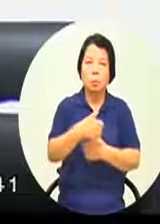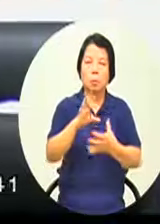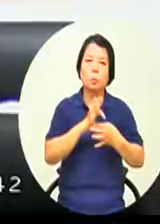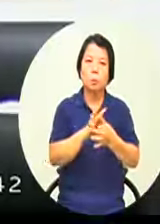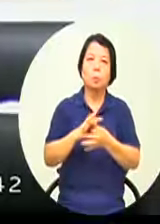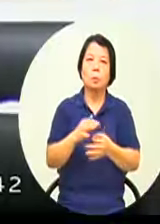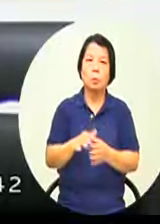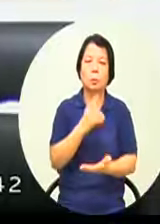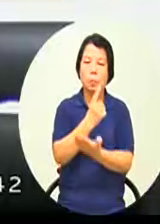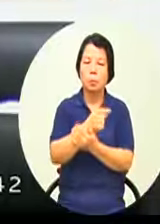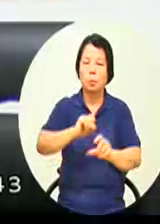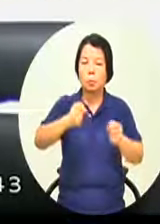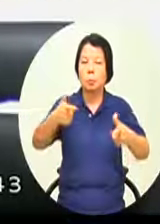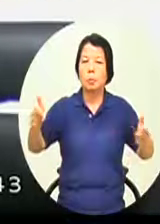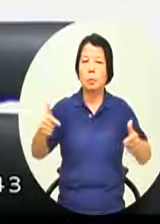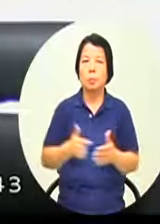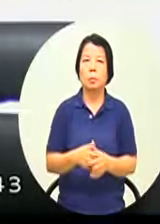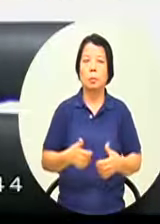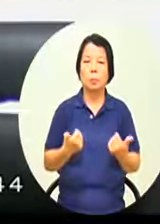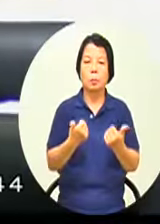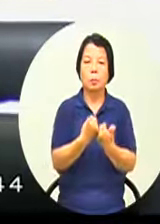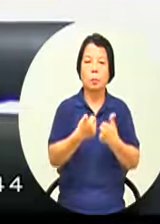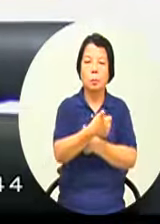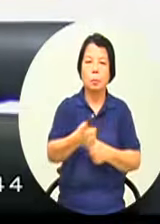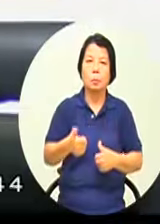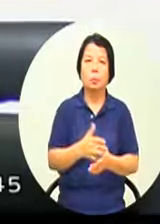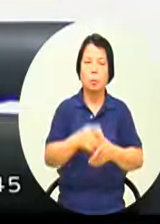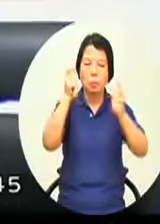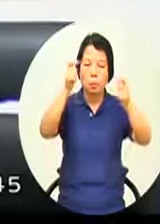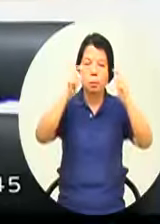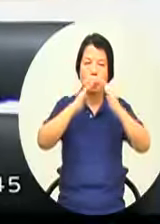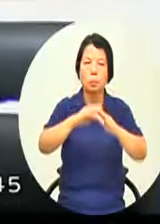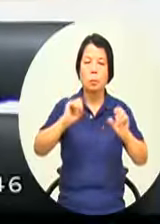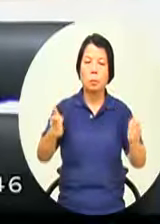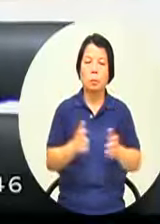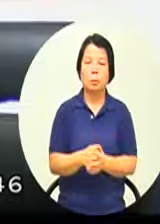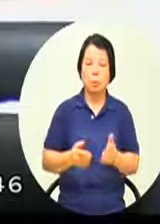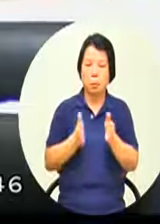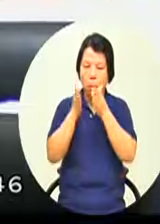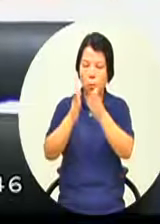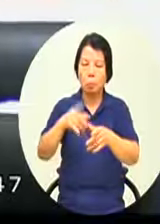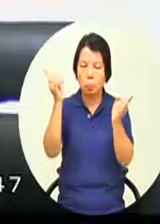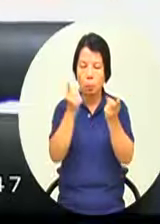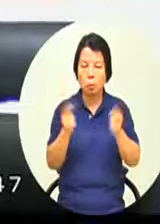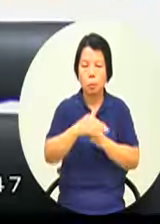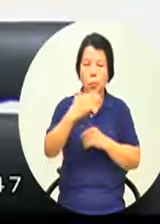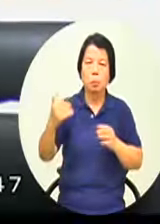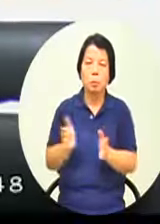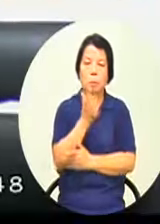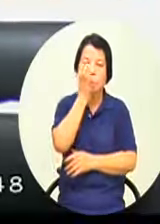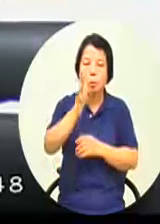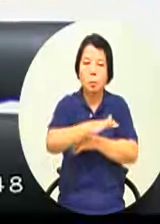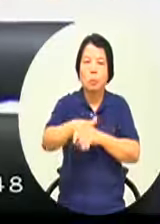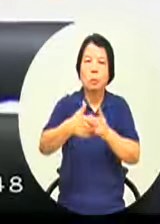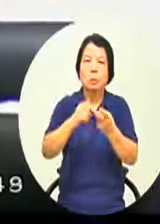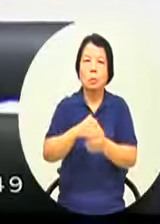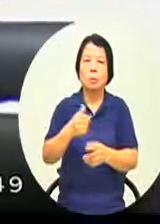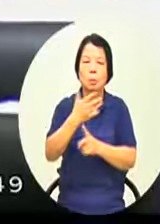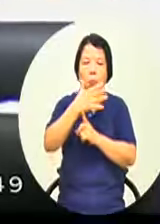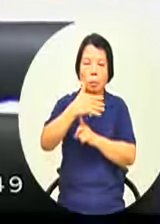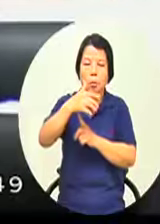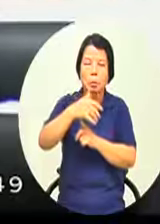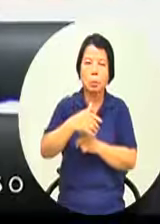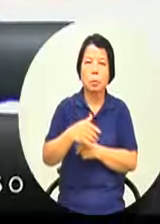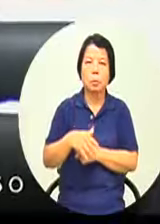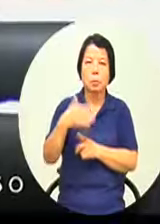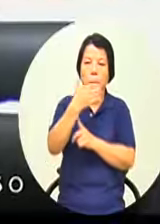同区的议员，高雄市不是只有我们鼓山、盐城、旗津，还有别的区域，但每